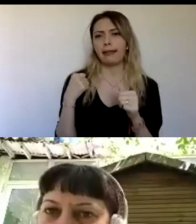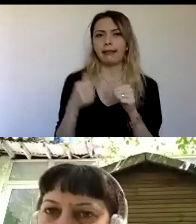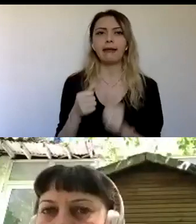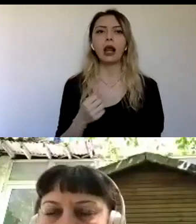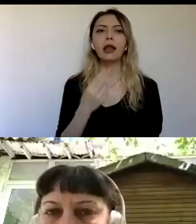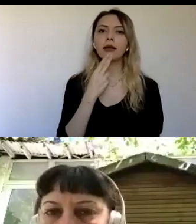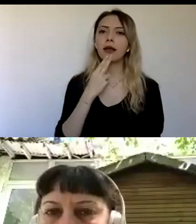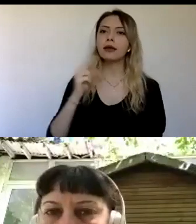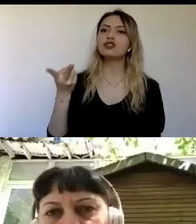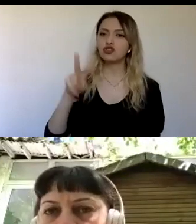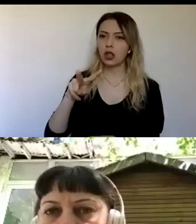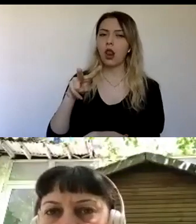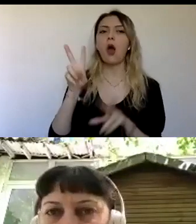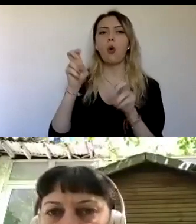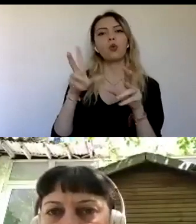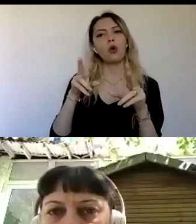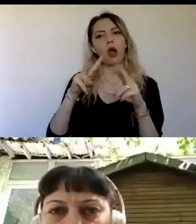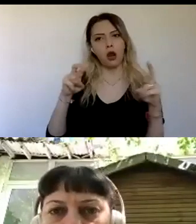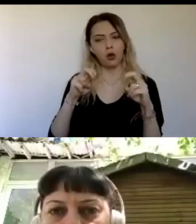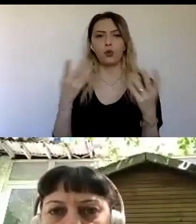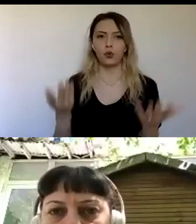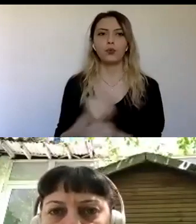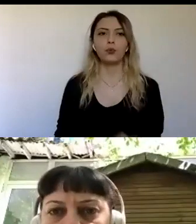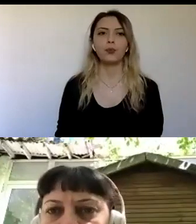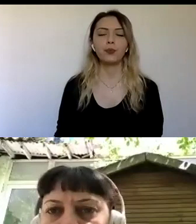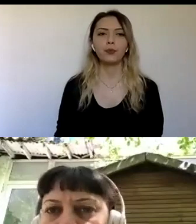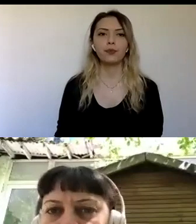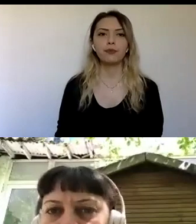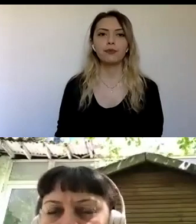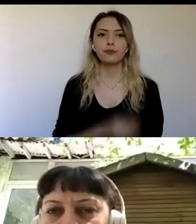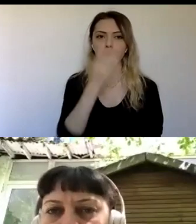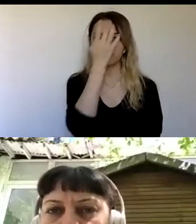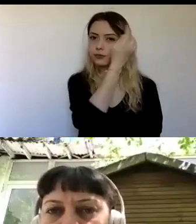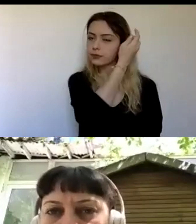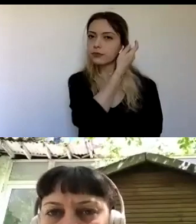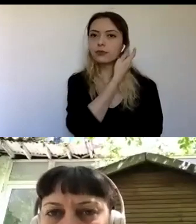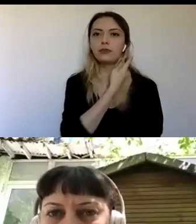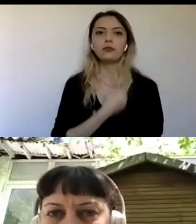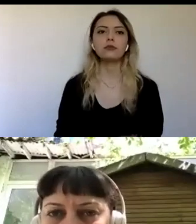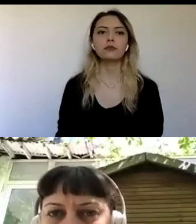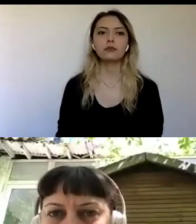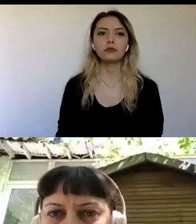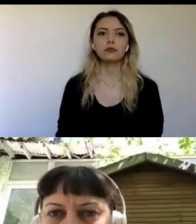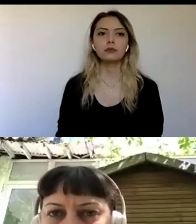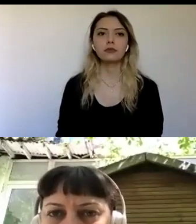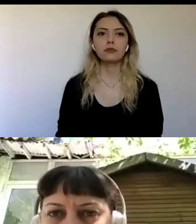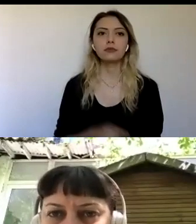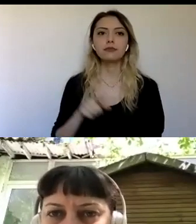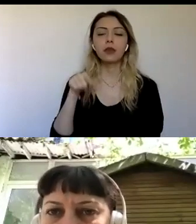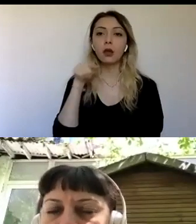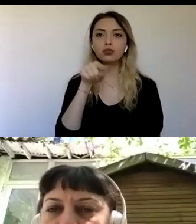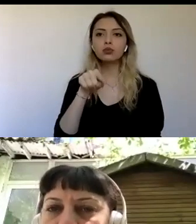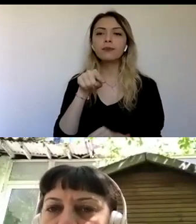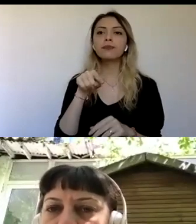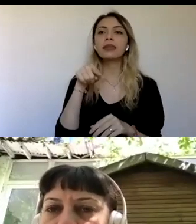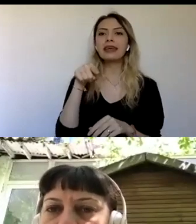kadın cinayetlerine dair bir yine çalışma yapıyorsunuz kadın hakları konusunda. Ama